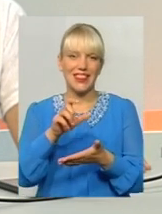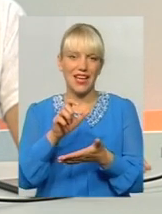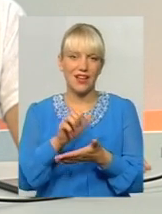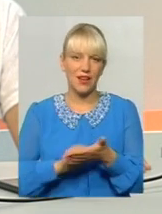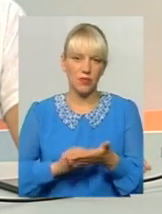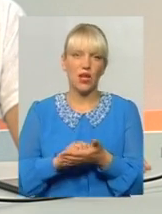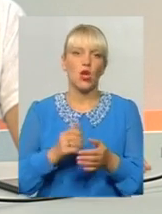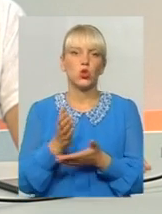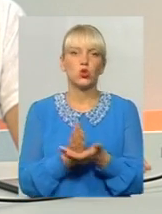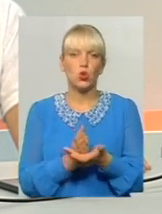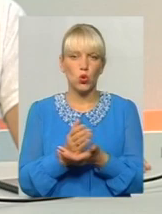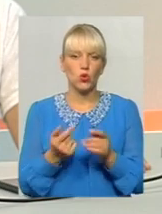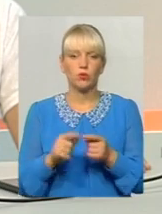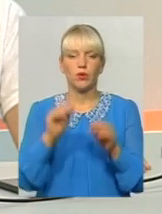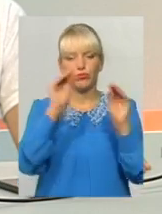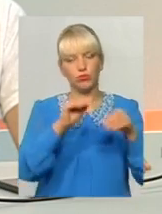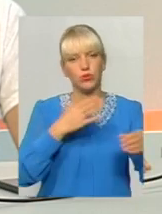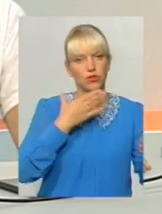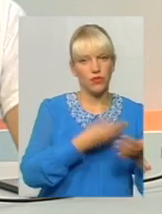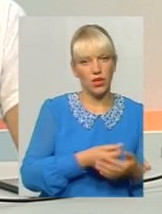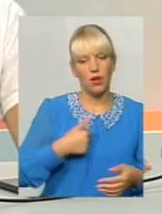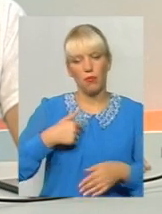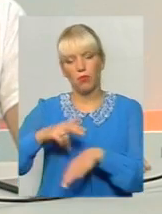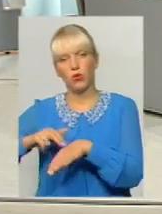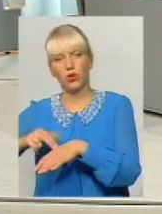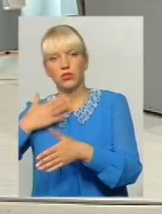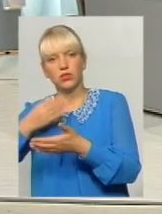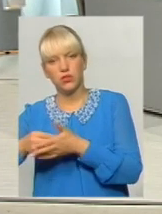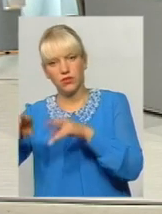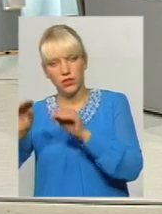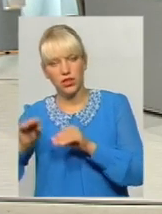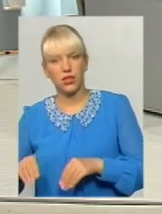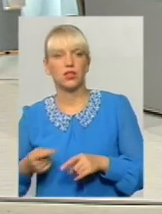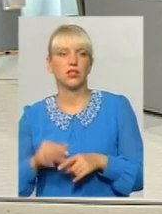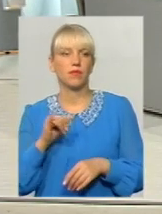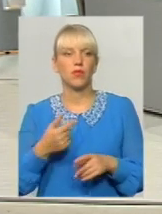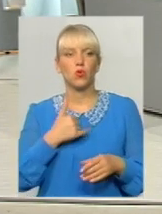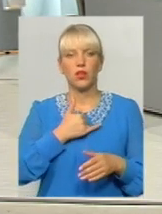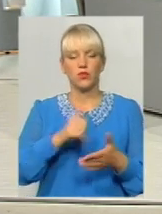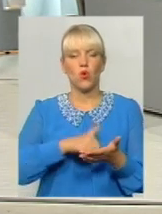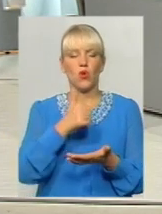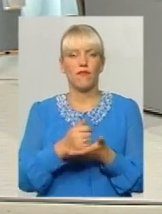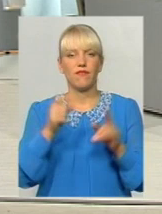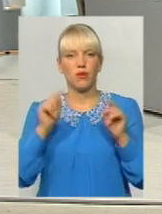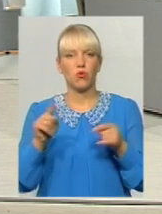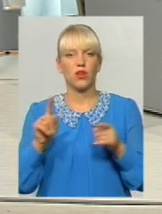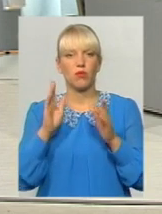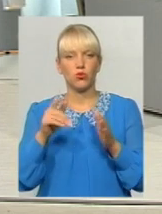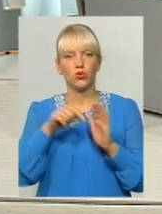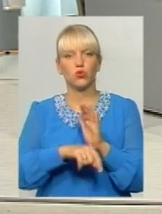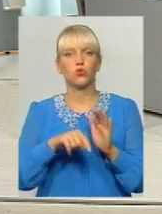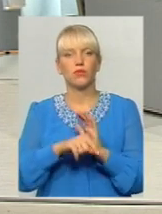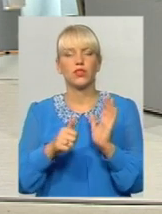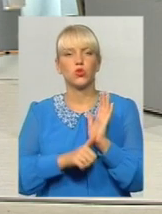свої через те, що автомобіль не був поставлений на реєстрацію нашої країни. На облік країни. України, так? Так? Одна з головних теж вимог, яка буде стосуватися